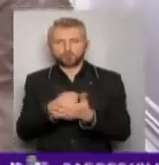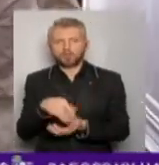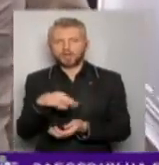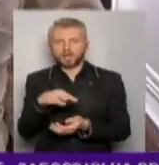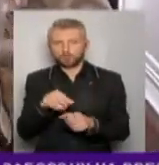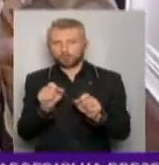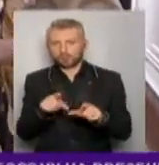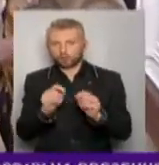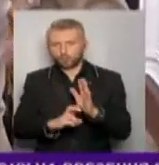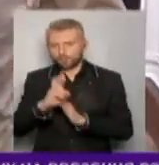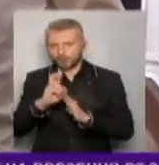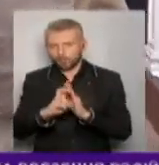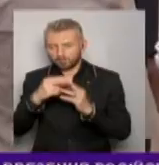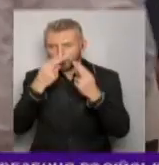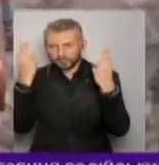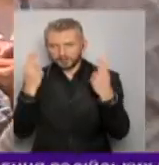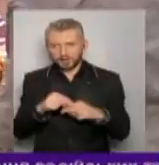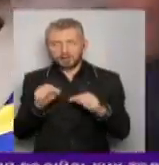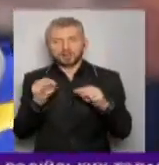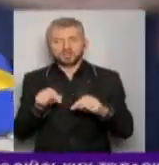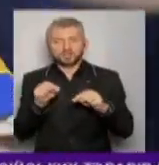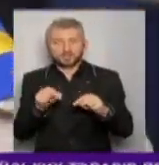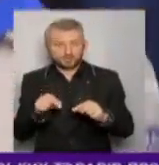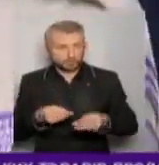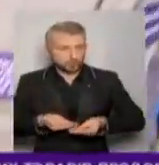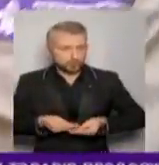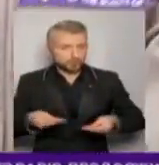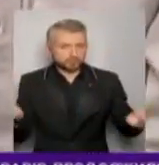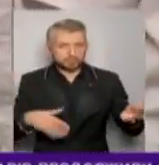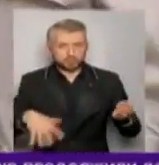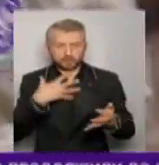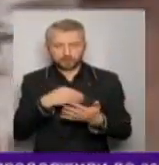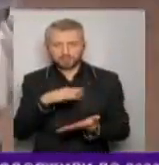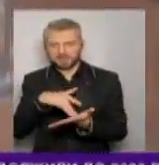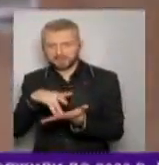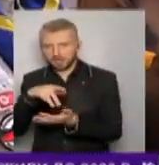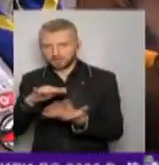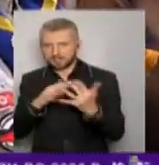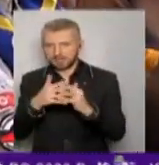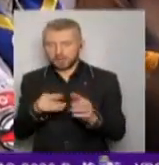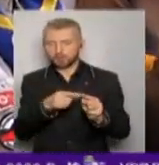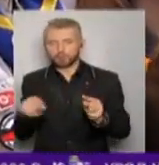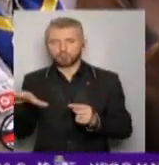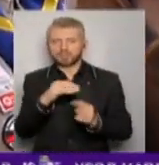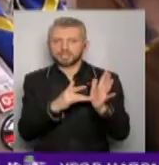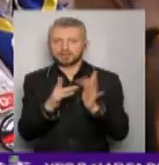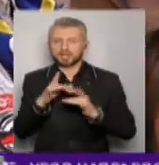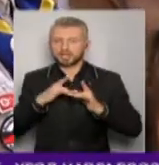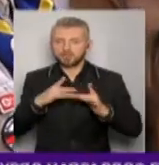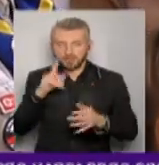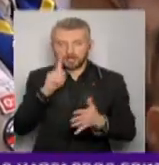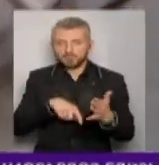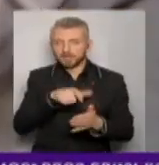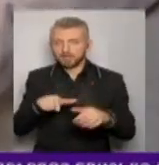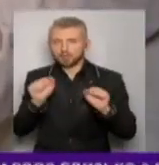монастиря. Звідси скаути з усіх куточків України розвезуть його по своїх містах і селах. Також протягом усіх різдвяних свят віряни зможуть